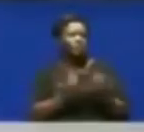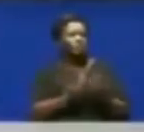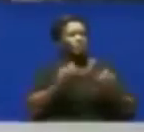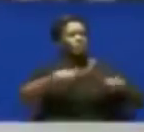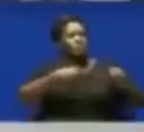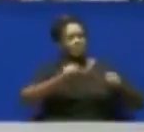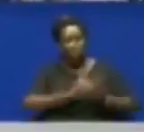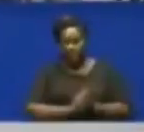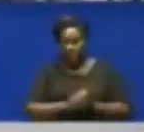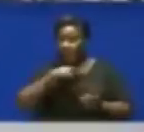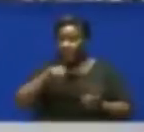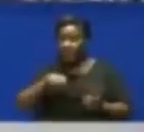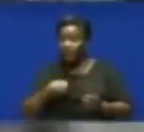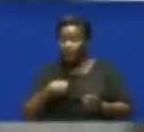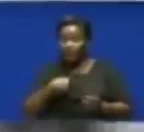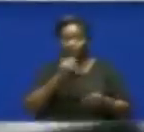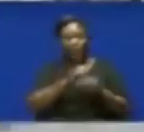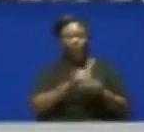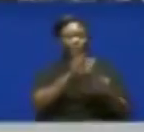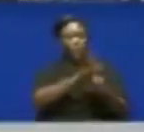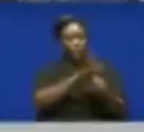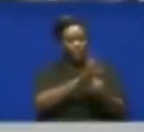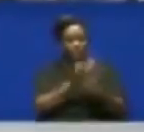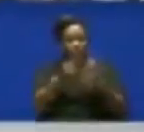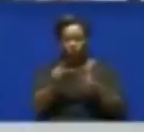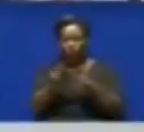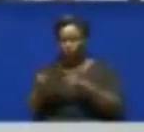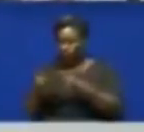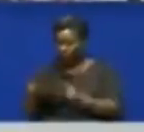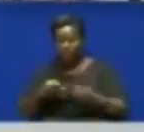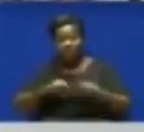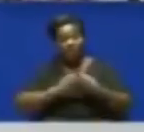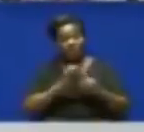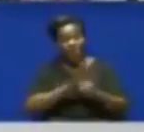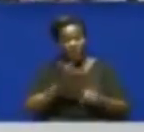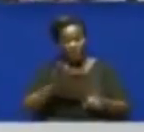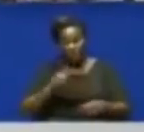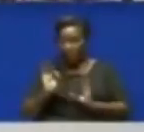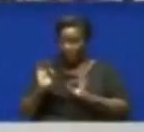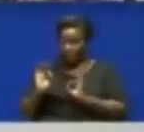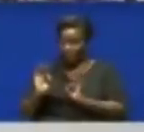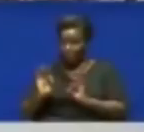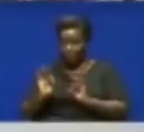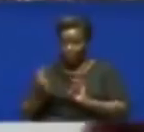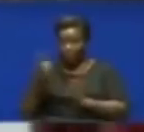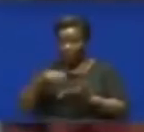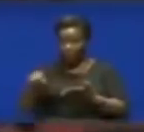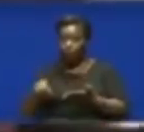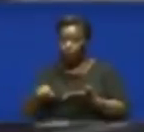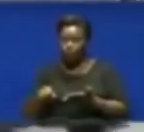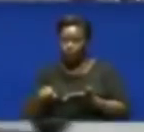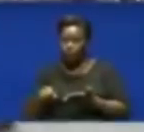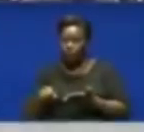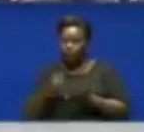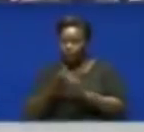tunakutana sana na watu wengi sana, na tunakutana na changamoto nyingi sana. Kwa hiyo nawashauri tu wanunue mafuta haya, hapa nauza shilingi 3,000. Haya mafuta unaweza